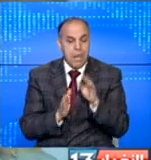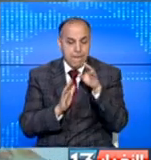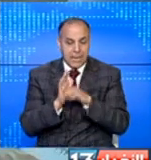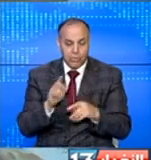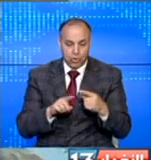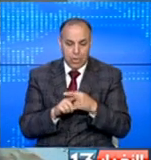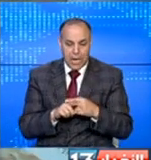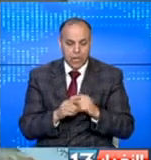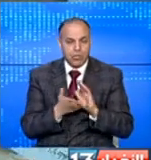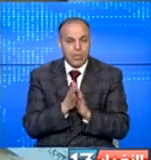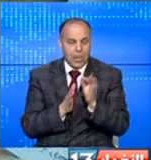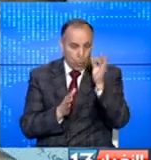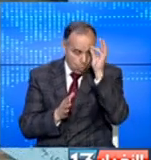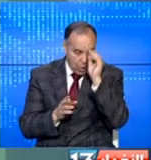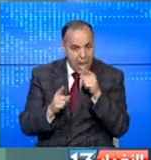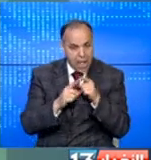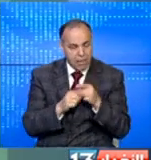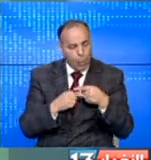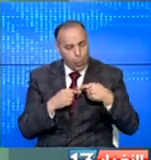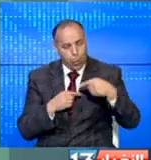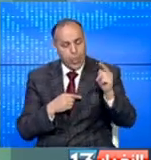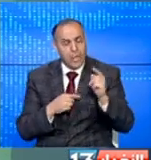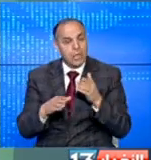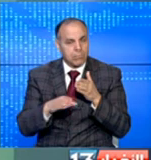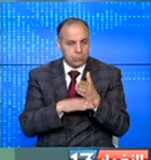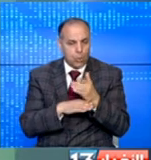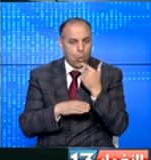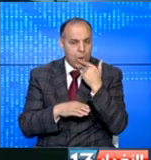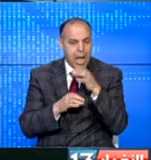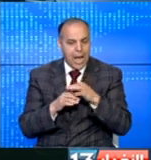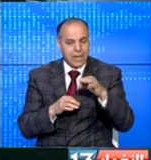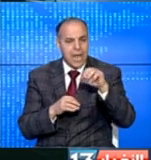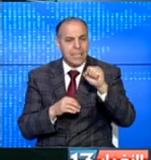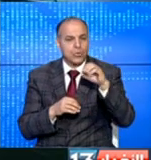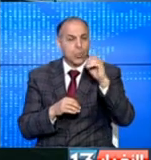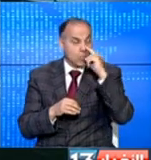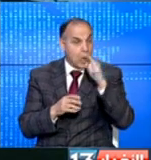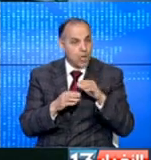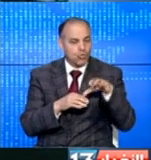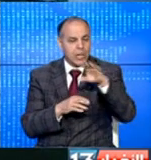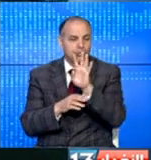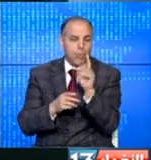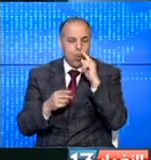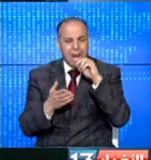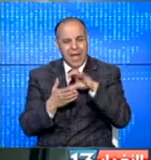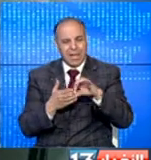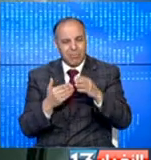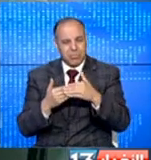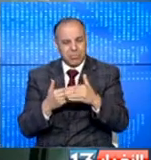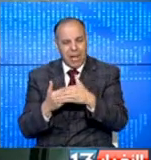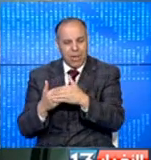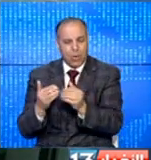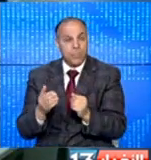الشراكة بين الجمعيتين يتضمن أهدافا طويلة المدى يدخل جمعية قرى أطفال SOS إلى فئة الجمعيات القريبة من